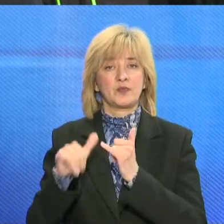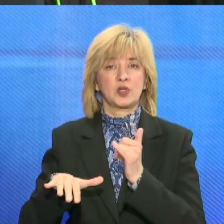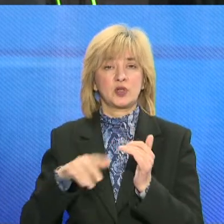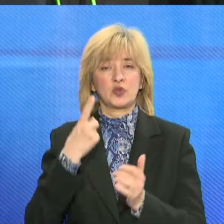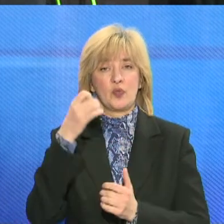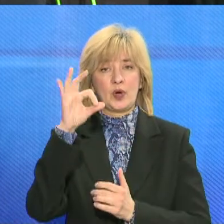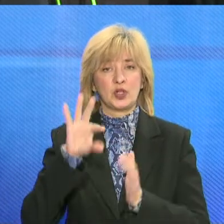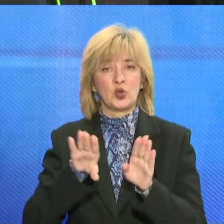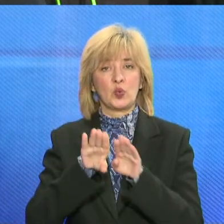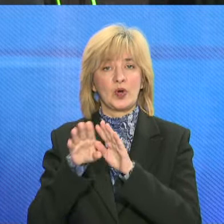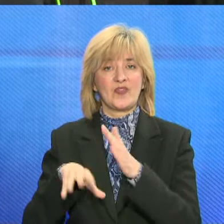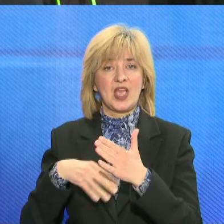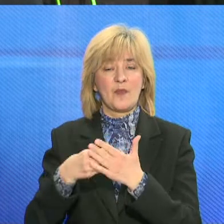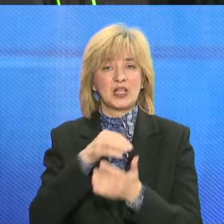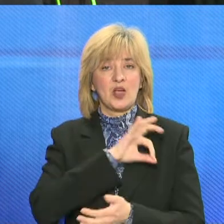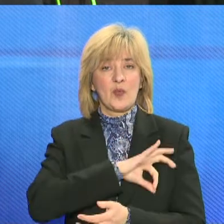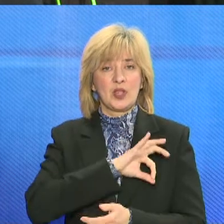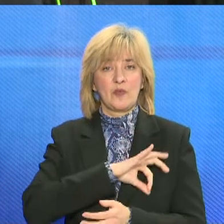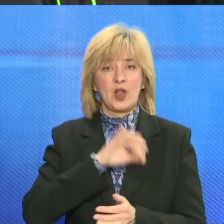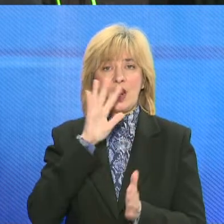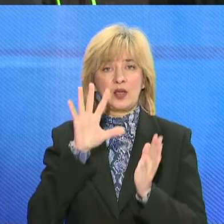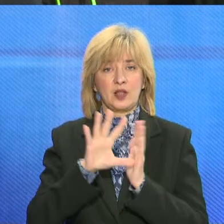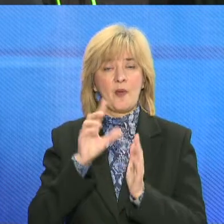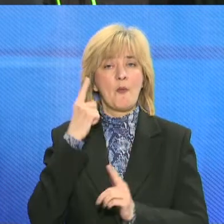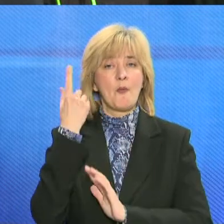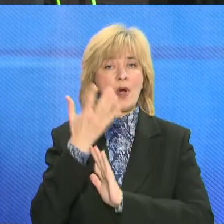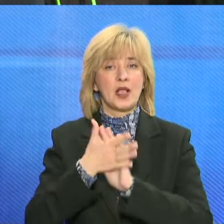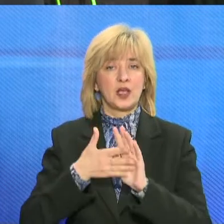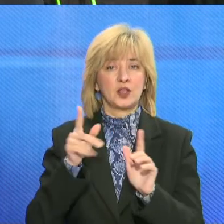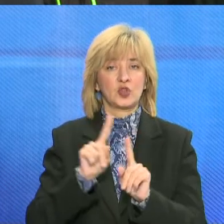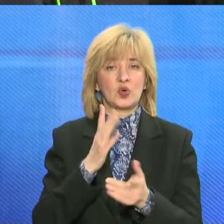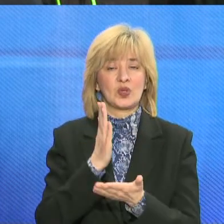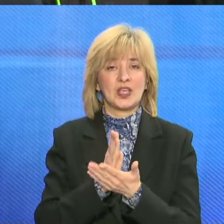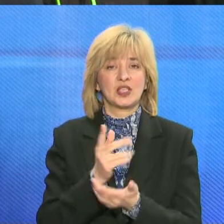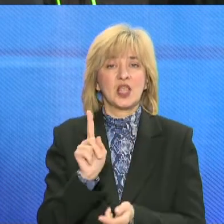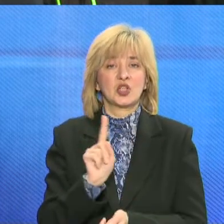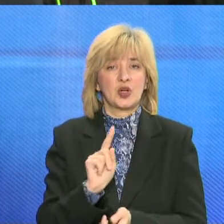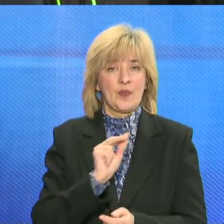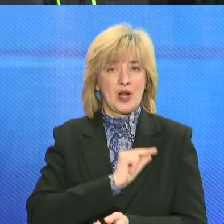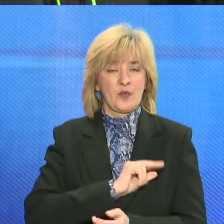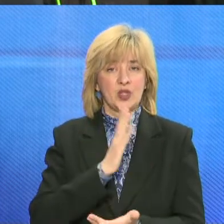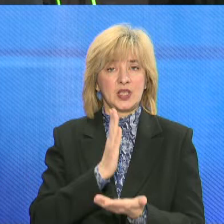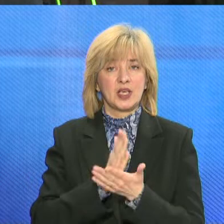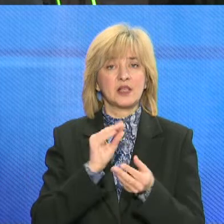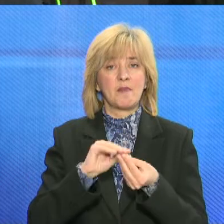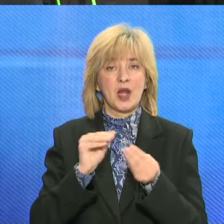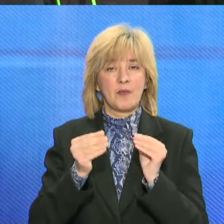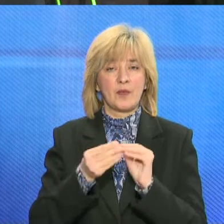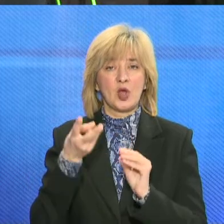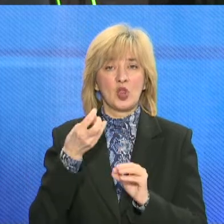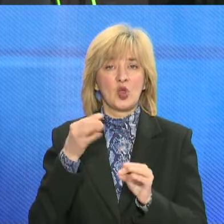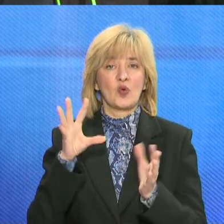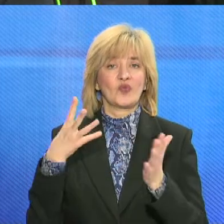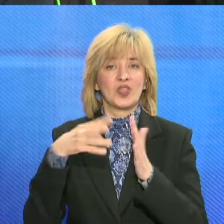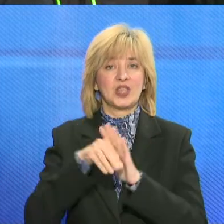потребленную электроэнергию. Понятно, что есть еще над чем работать, понятно, что есть еще какие-то проблемы. Но вот внедрение